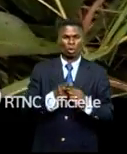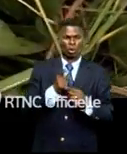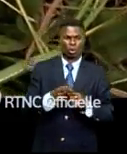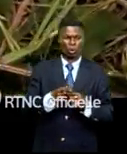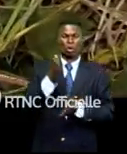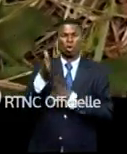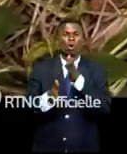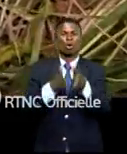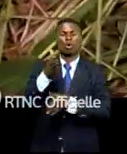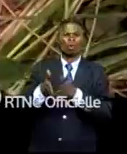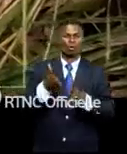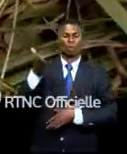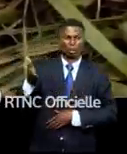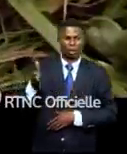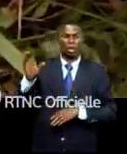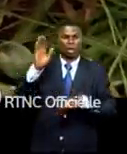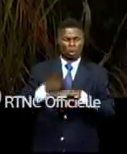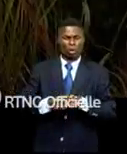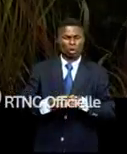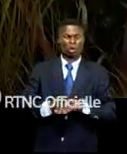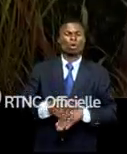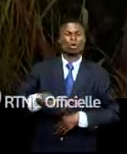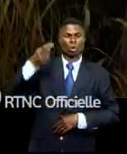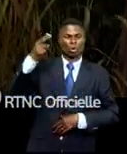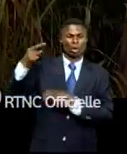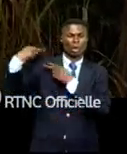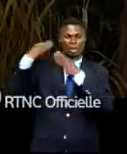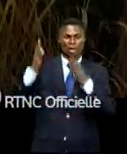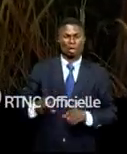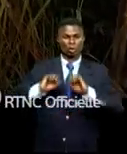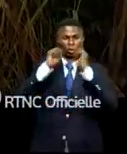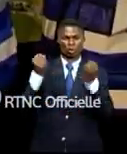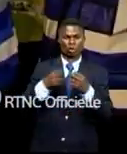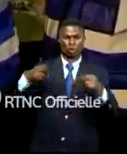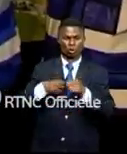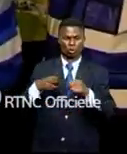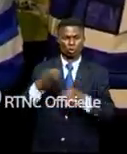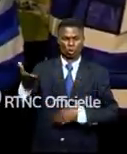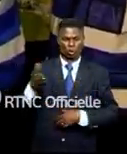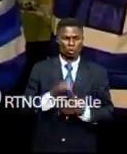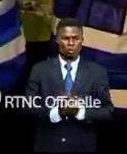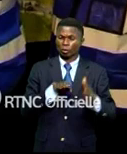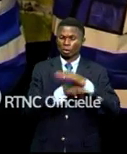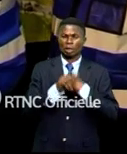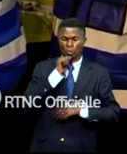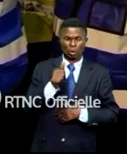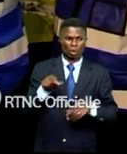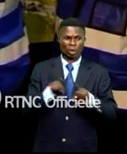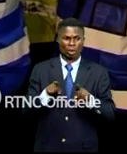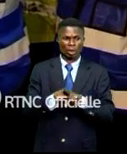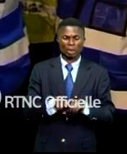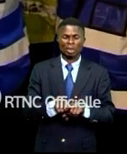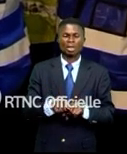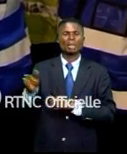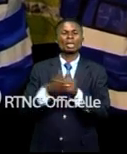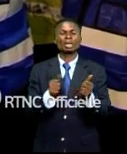autres outils de production préoccupent au plus haut point les responsables de cette entreprise. Il n'y a pas à cacher, c'est comme si c'était un sabotage parce